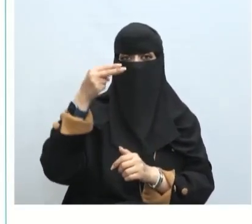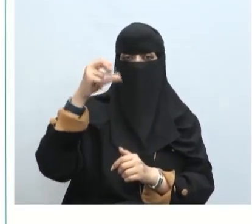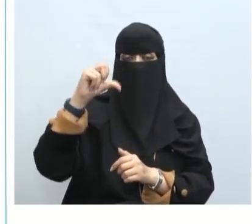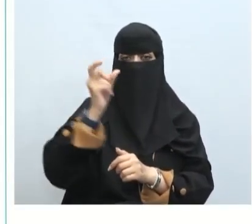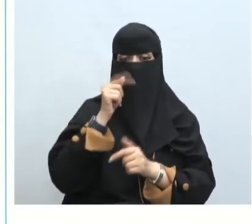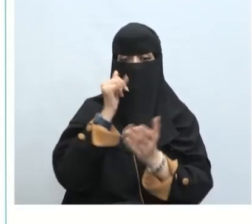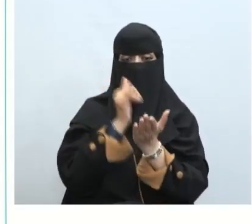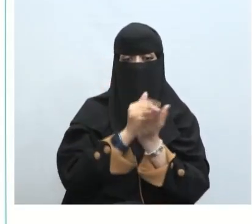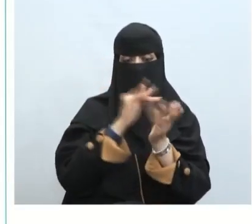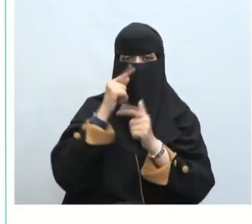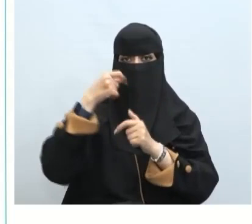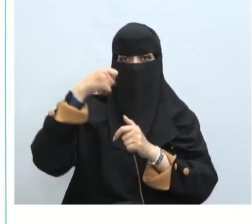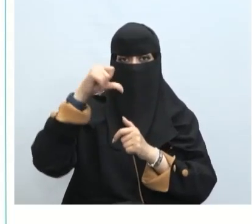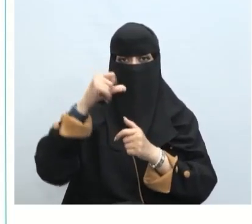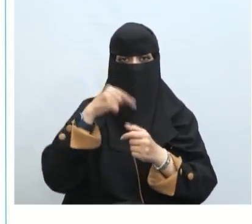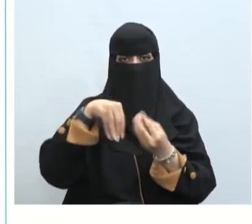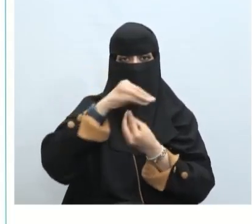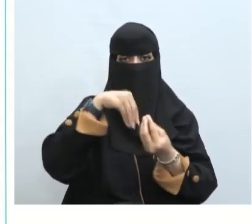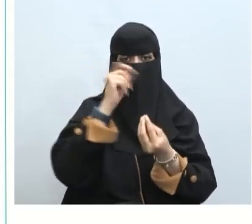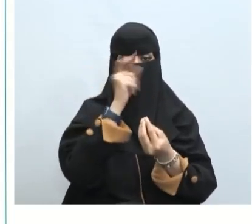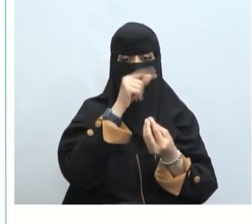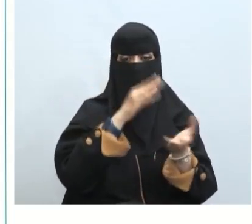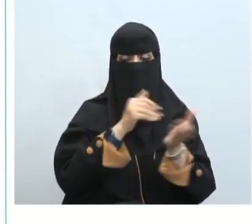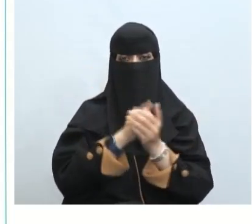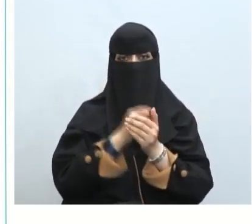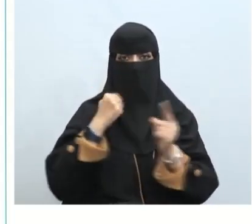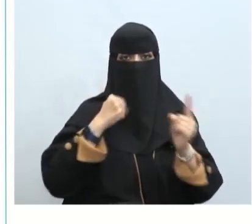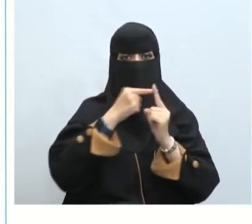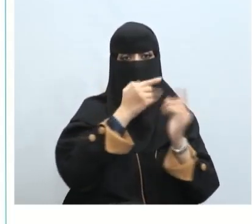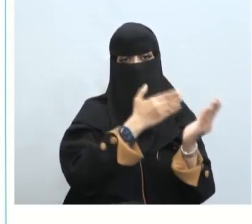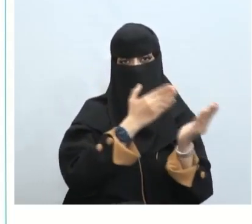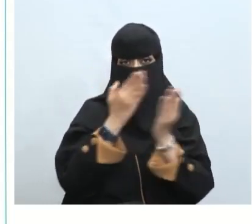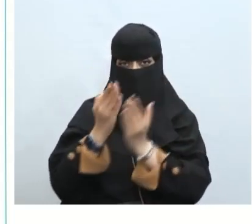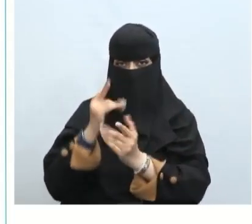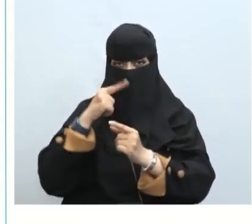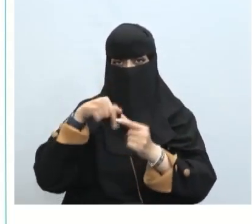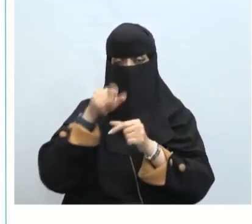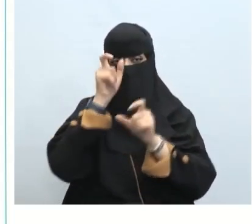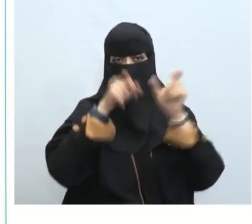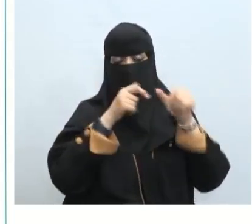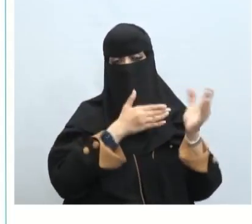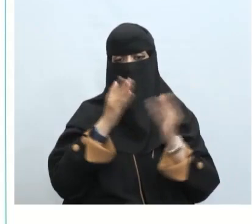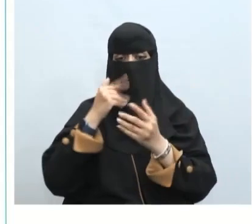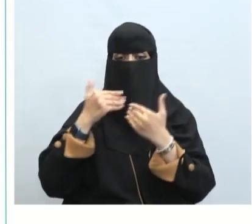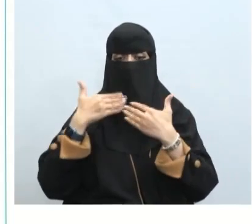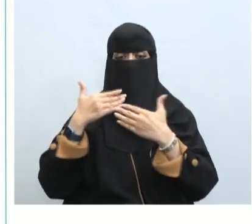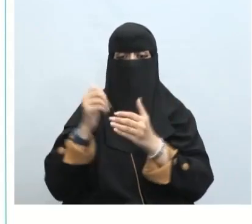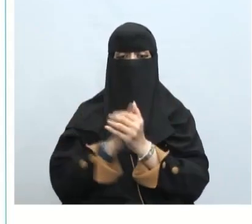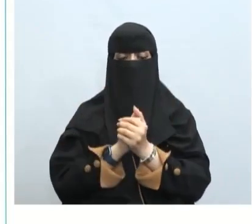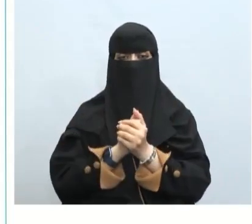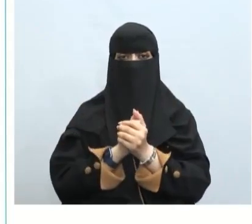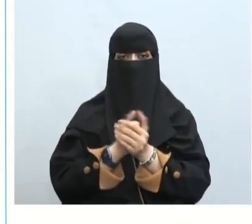الجهه المسؤوله عليه وزاره الحج والعمره والهدف منه خدمه ضيوف الرحمن